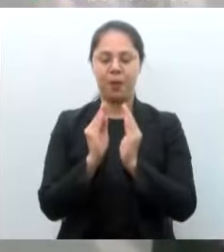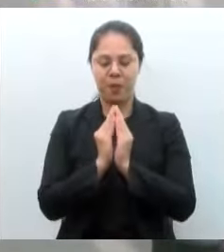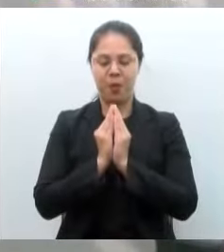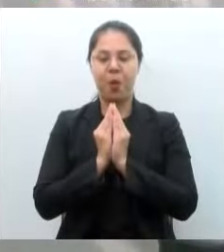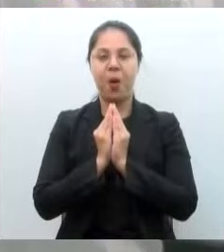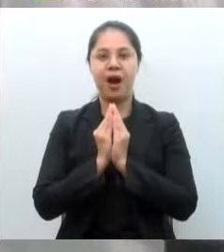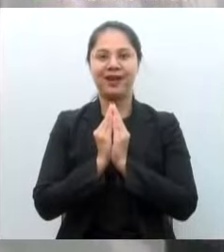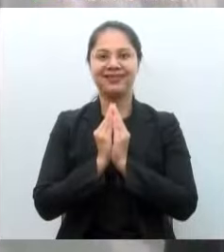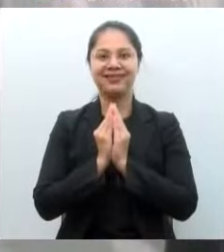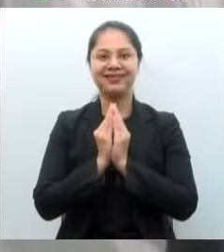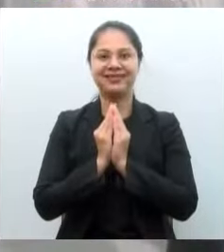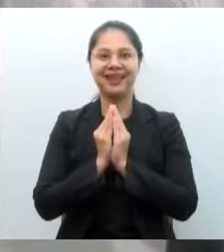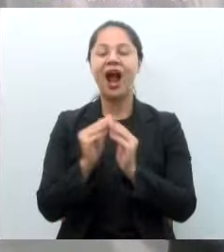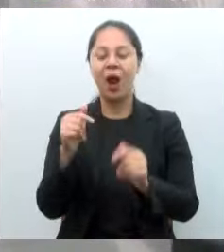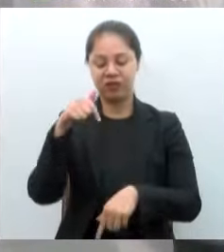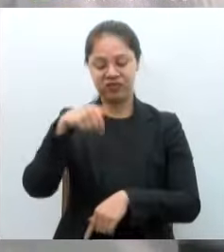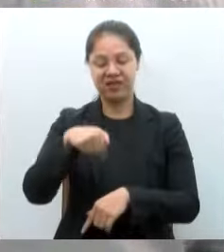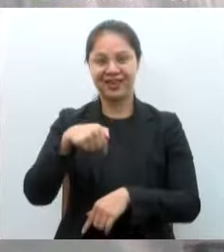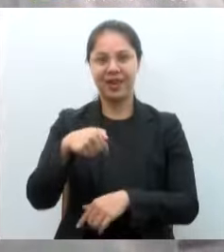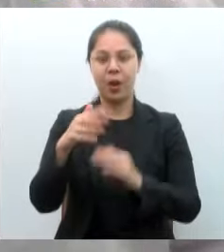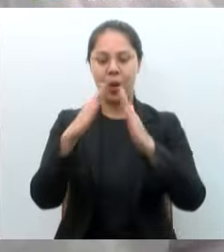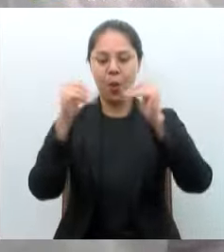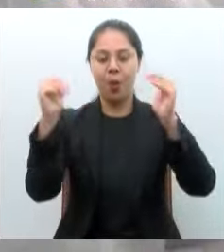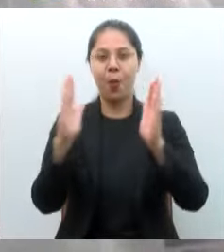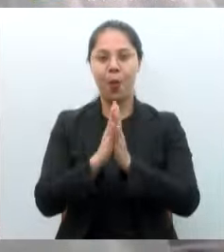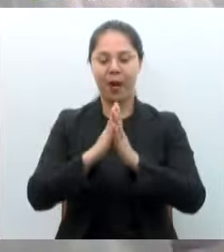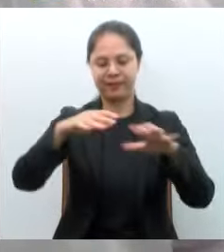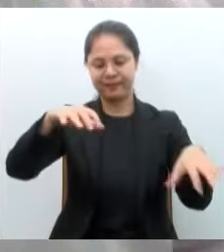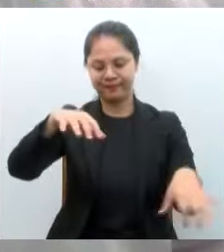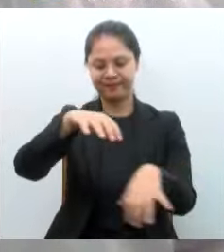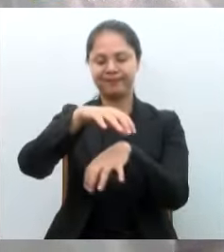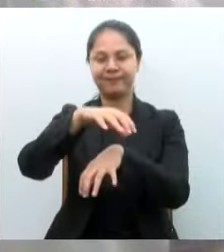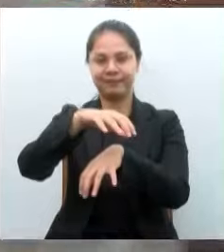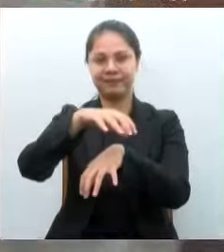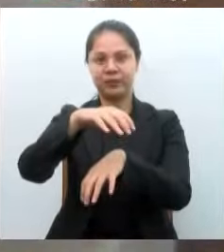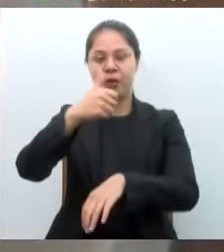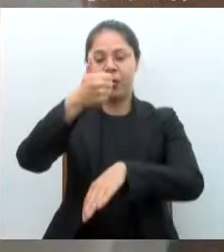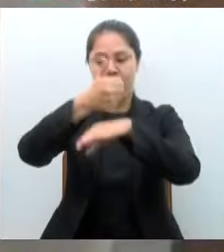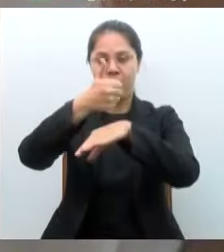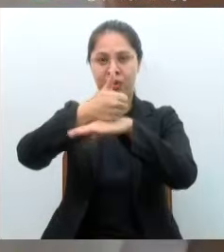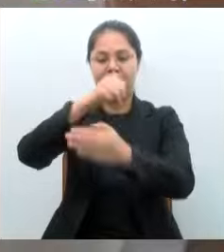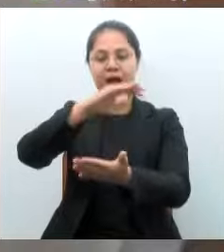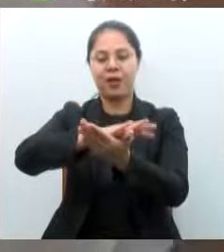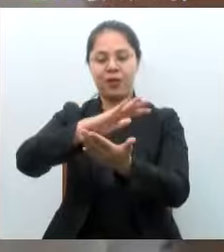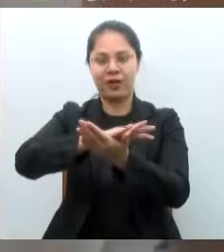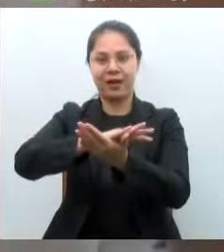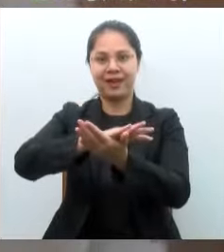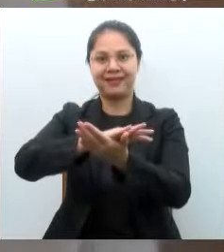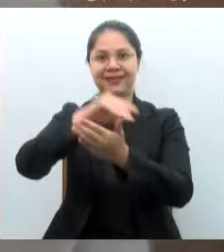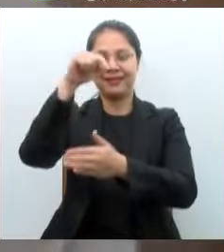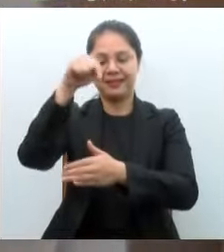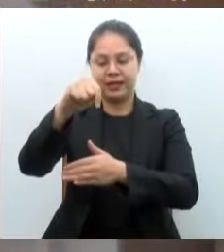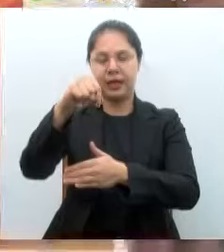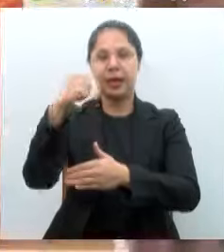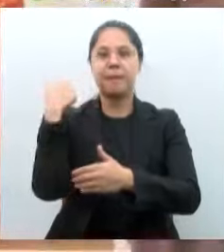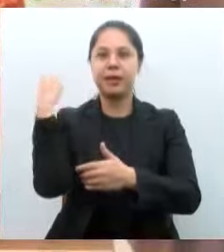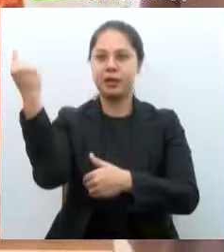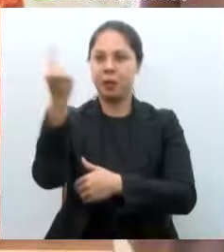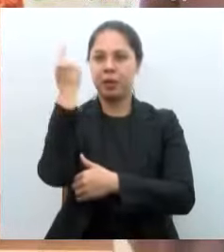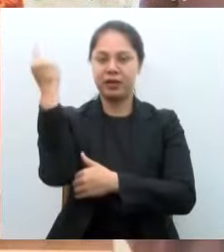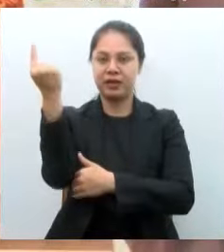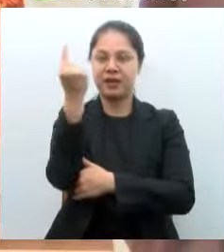ำรุงนะครับซึ่งเป็นโรงเรียนที่อยู่ในวัดพระอารามหลวงนะครับซึ่งท่านเจ้าอาวาสก็เป็นเจ้าคณะจังหวัดดังนั้นจึงมีแหล่งท่องเที่ยวต่างๆโ